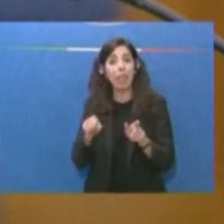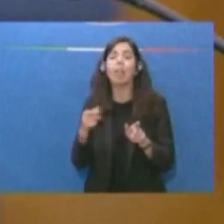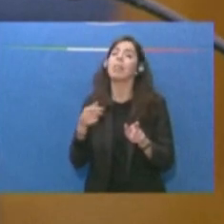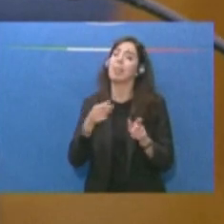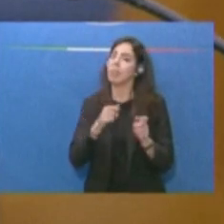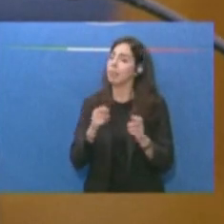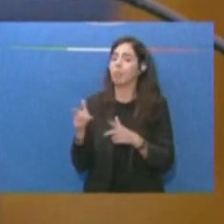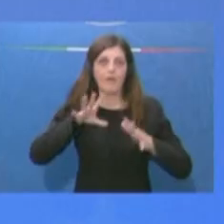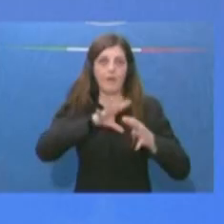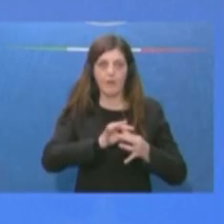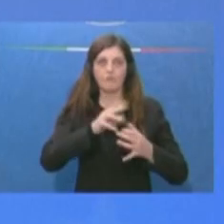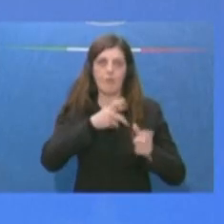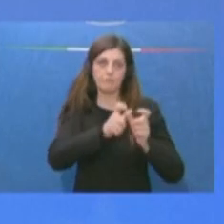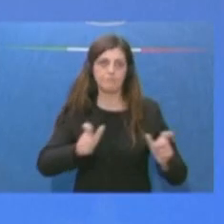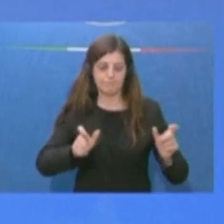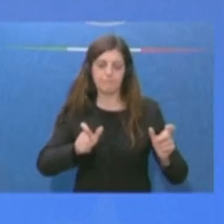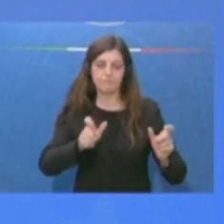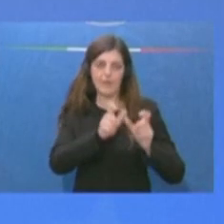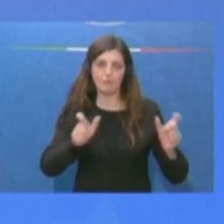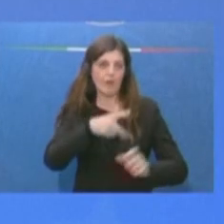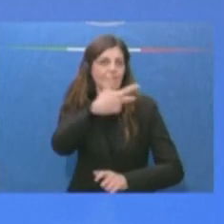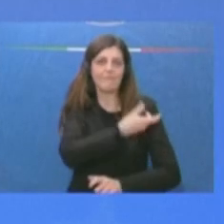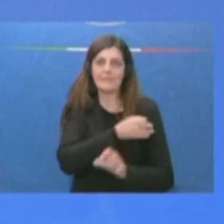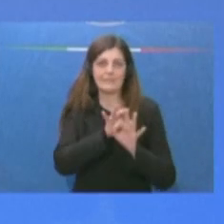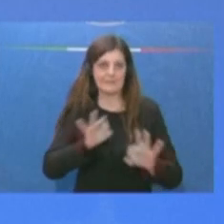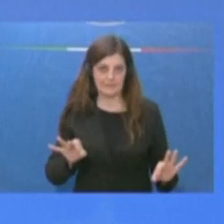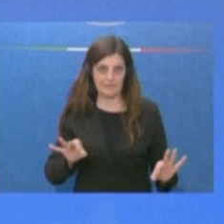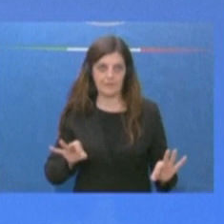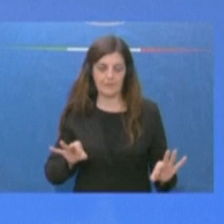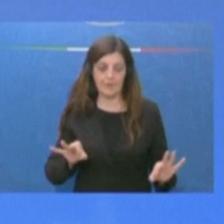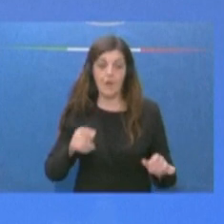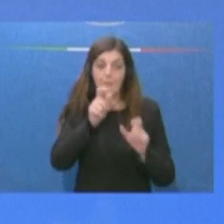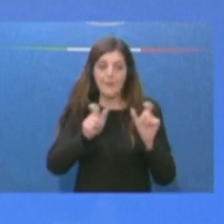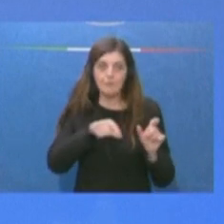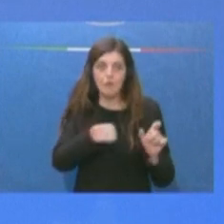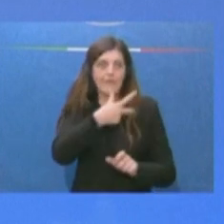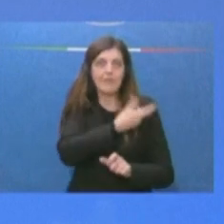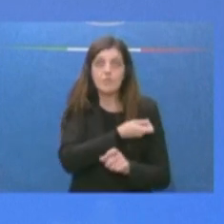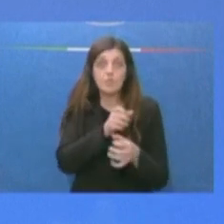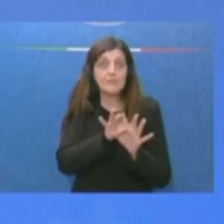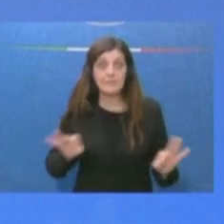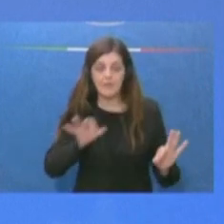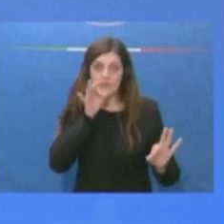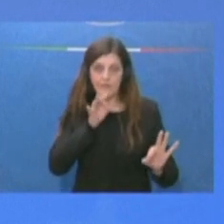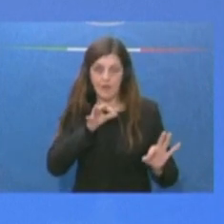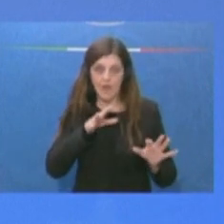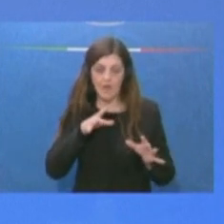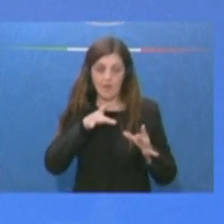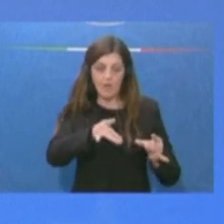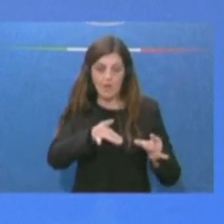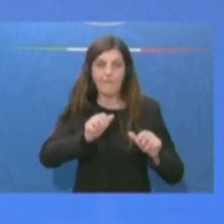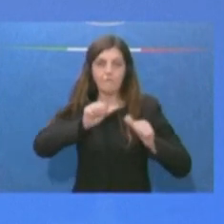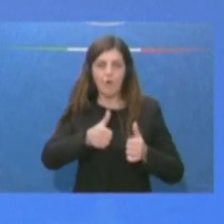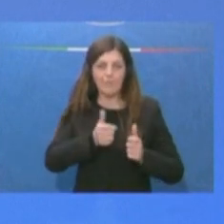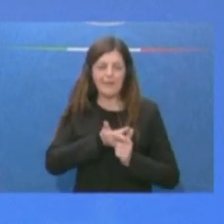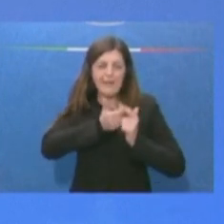auspicata dal governo. Persone non vaccinate hanno una probabilità molto maggiore di sviluppare la malattia e forme gravi